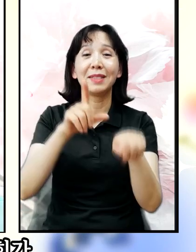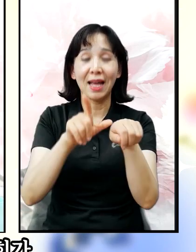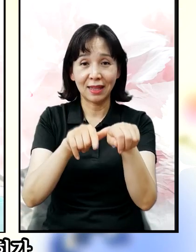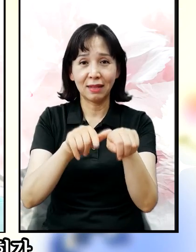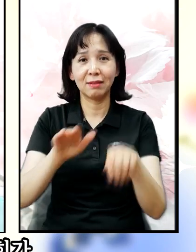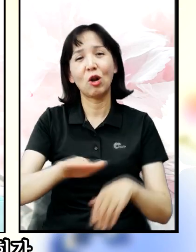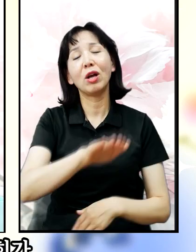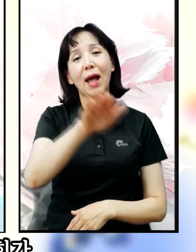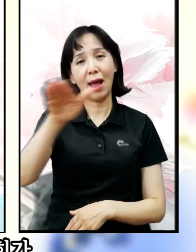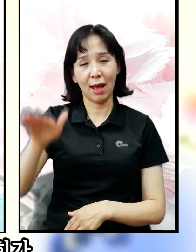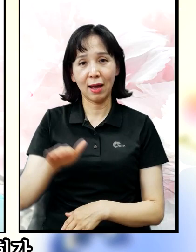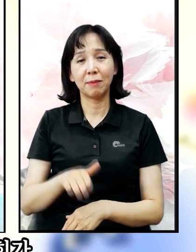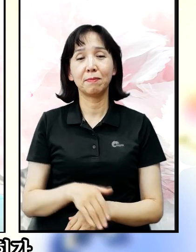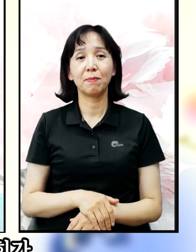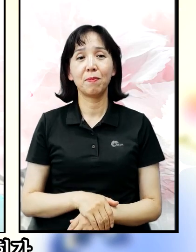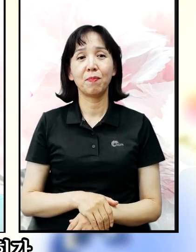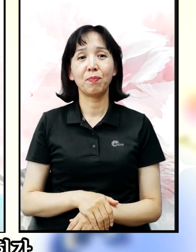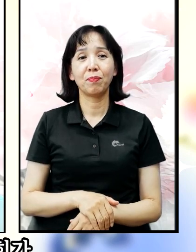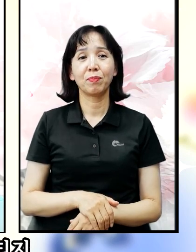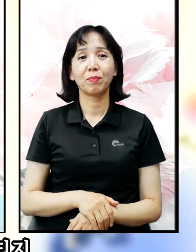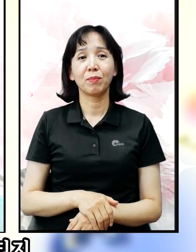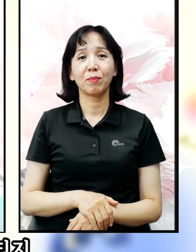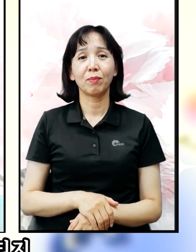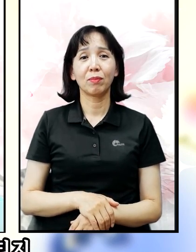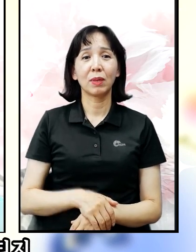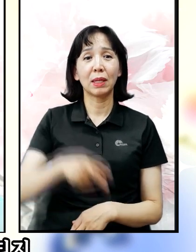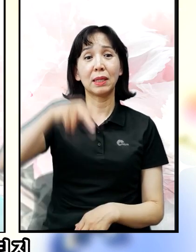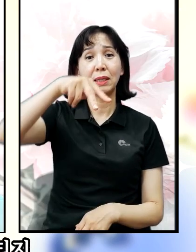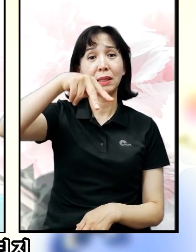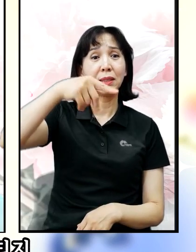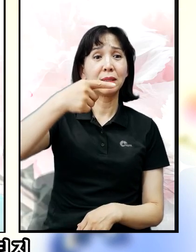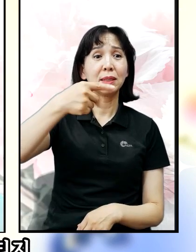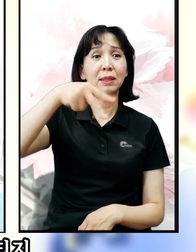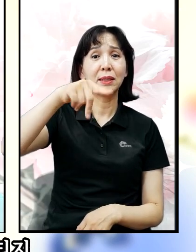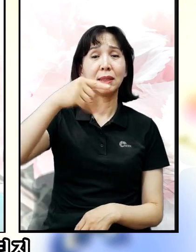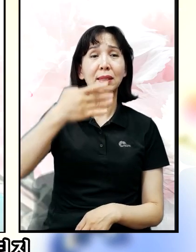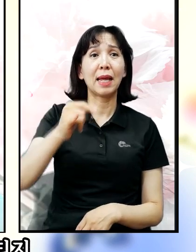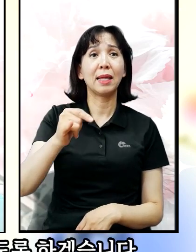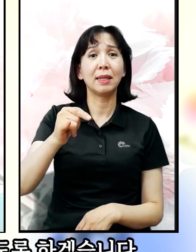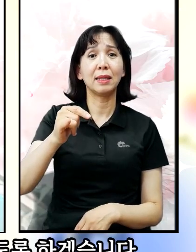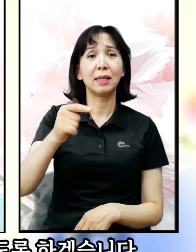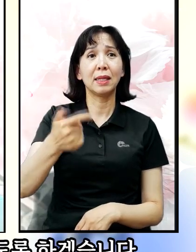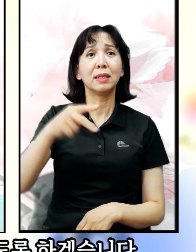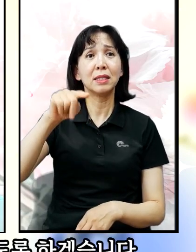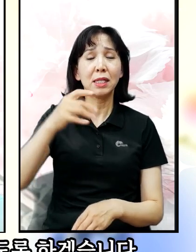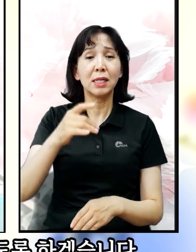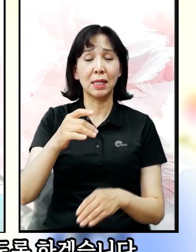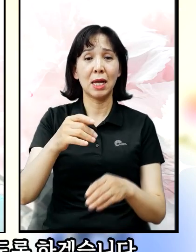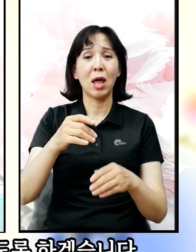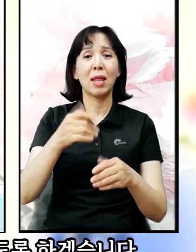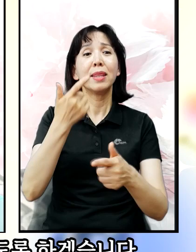다음 시간에는 저희가 스텐실 기법을 활용한 빈티지